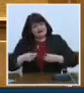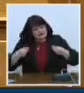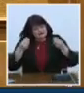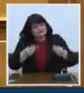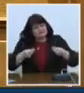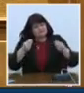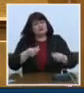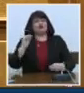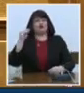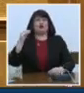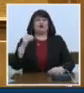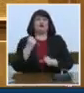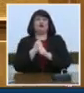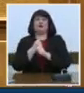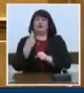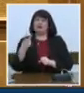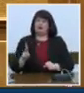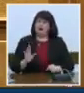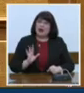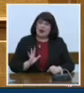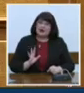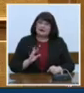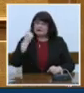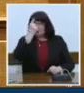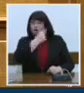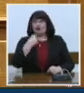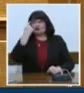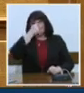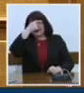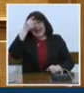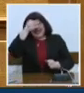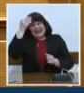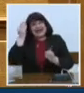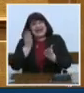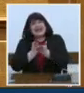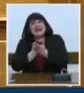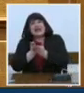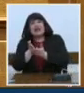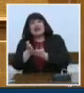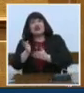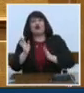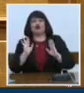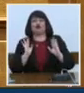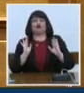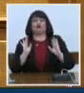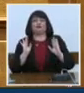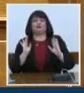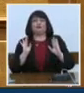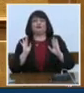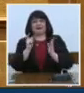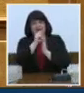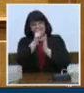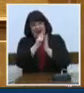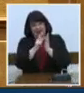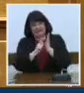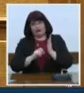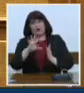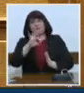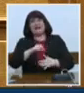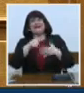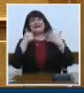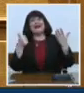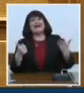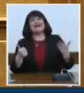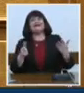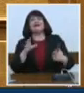και το έργο της και το προσωπικό της ήθος. Οι τελευταίες εξελίξεις γράφουν 56